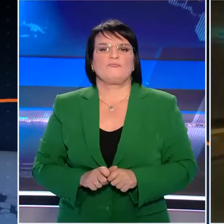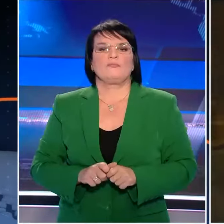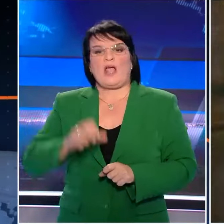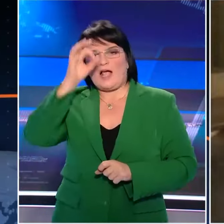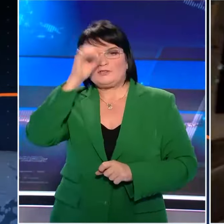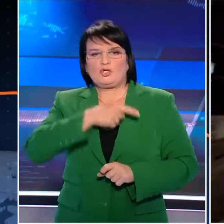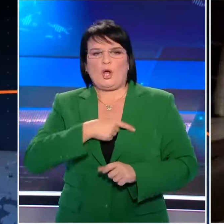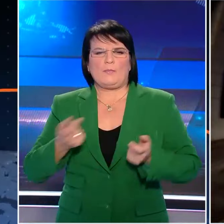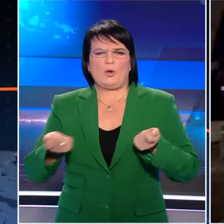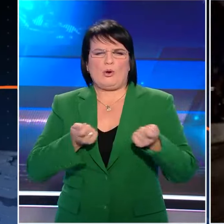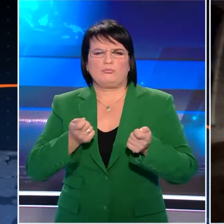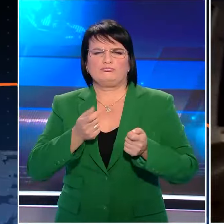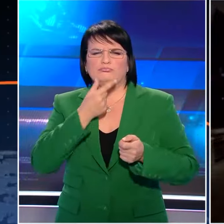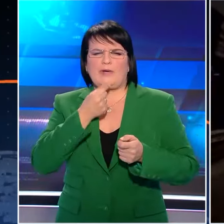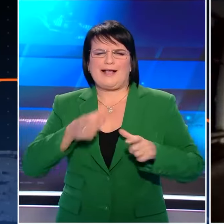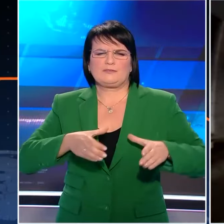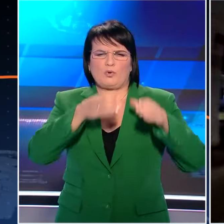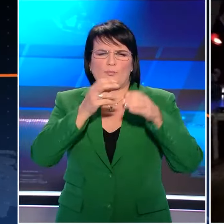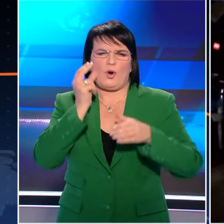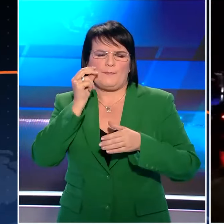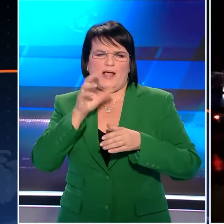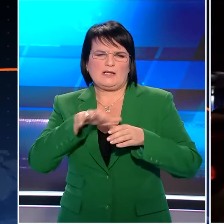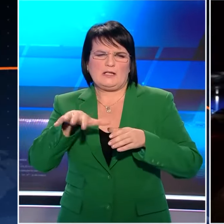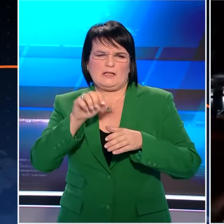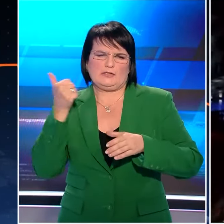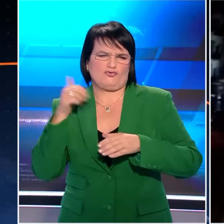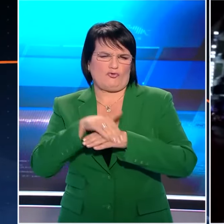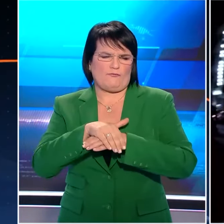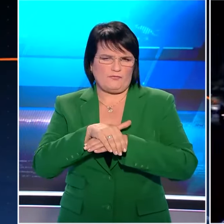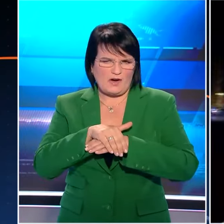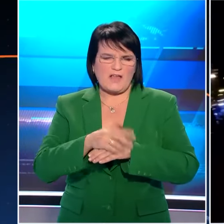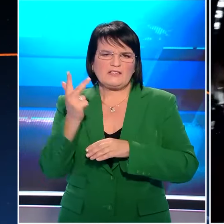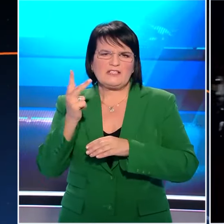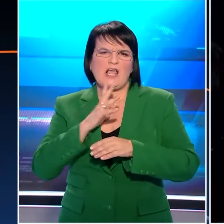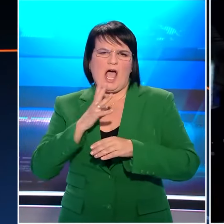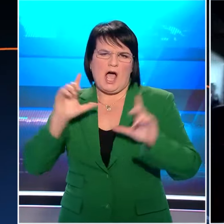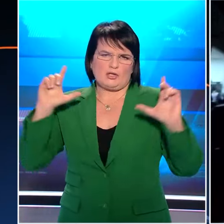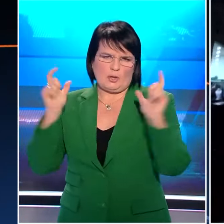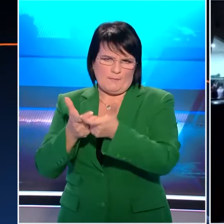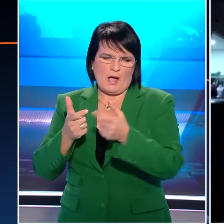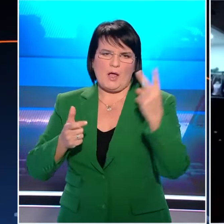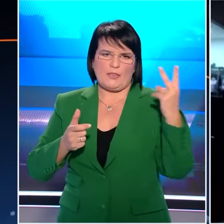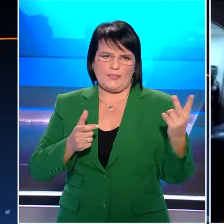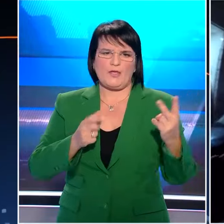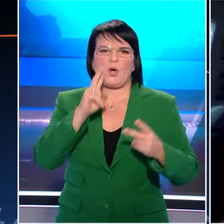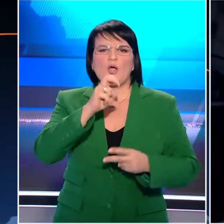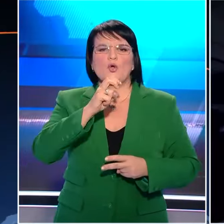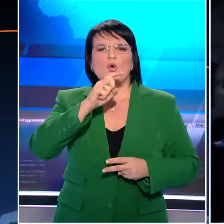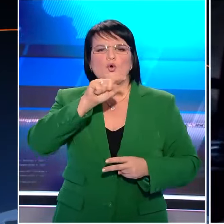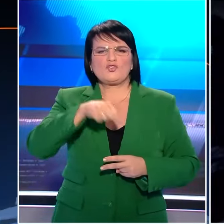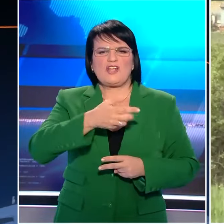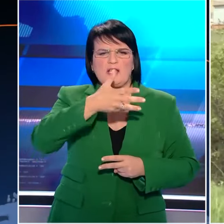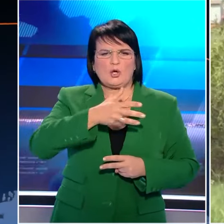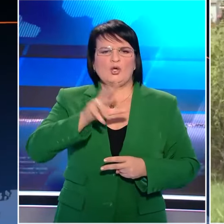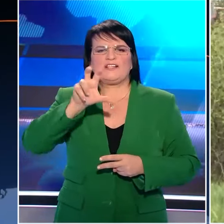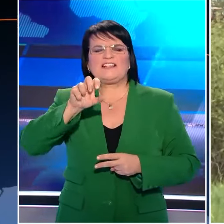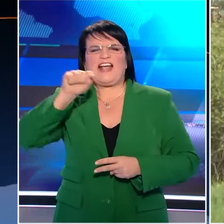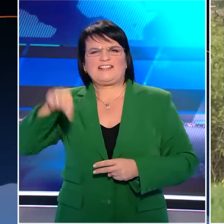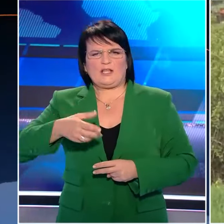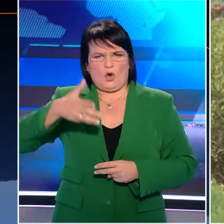που πραγματοποιήθηκε σε Ασπρόπυργο και Μενίδη κατά τη διάρκεια της νύχτας. Οι δύο από τους τρεις συλληφθέντες, ένας 29χρονος και ένας 39χρονος,